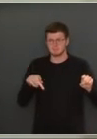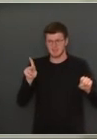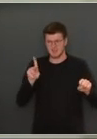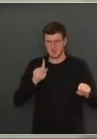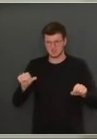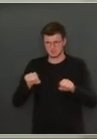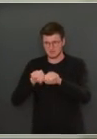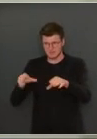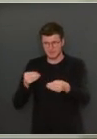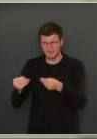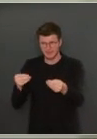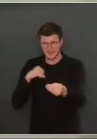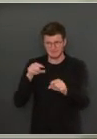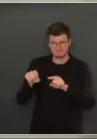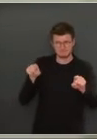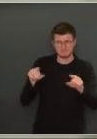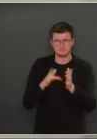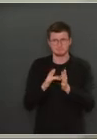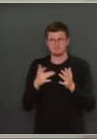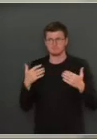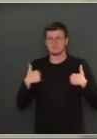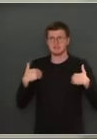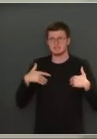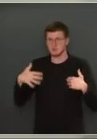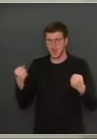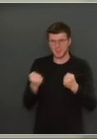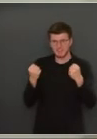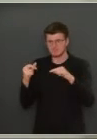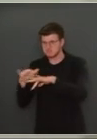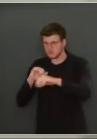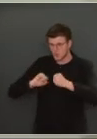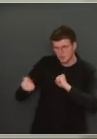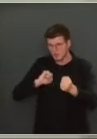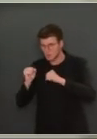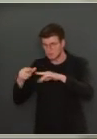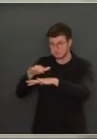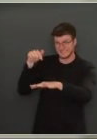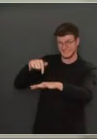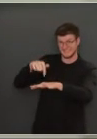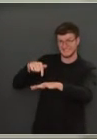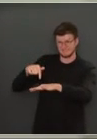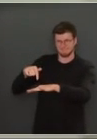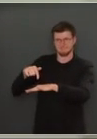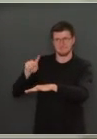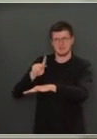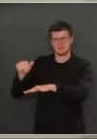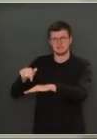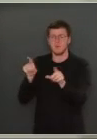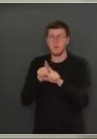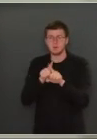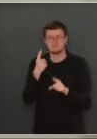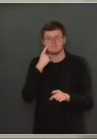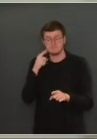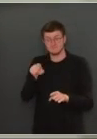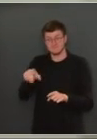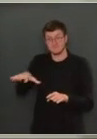mensen actief bezig zijn, dus in beweging zijn. Op die plaatsen zal ook contactinformatie worden gevraagd, zowel